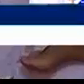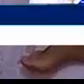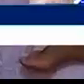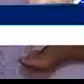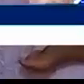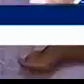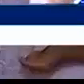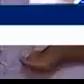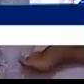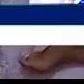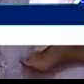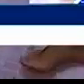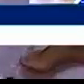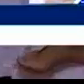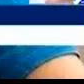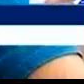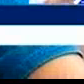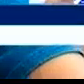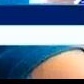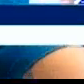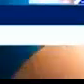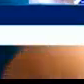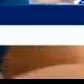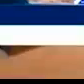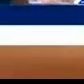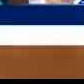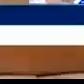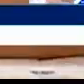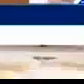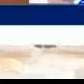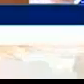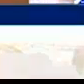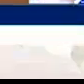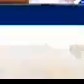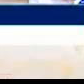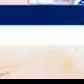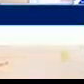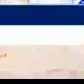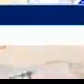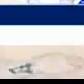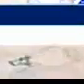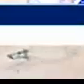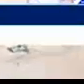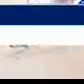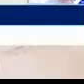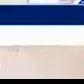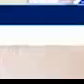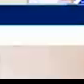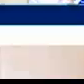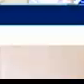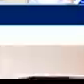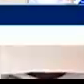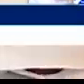și care îi ajută pe toți, pe mama, tata și ceilalți. Cu toții au multe de făcut. Fiecare are responsabilități în funcție de vârstă, pentru